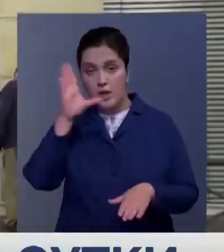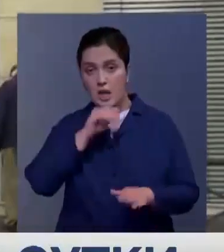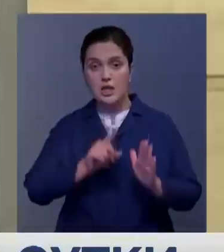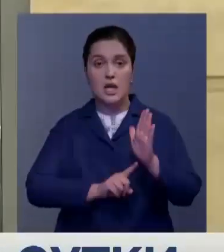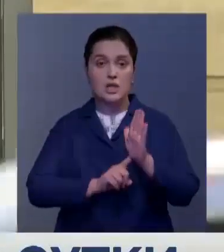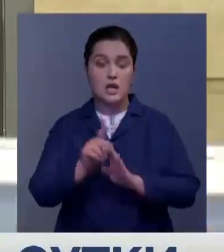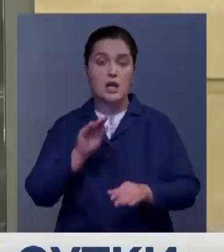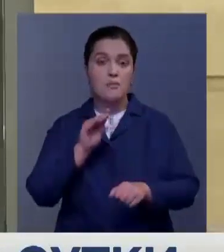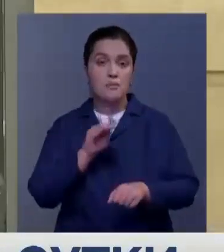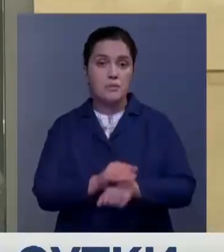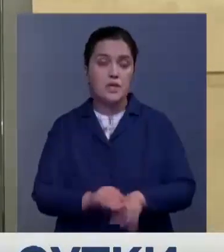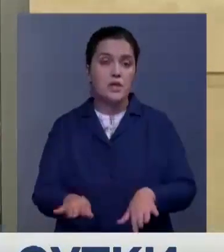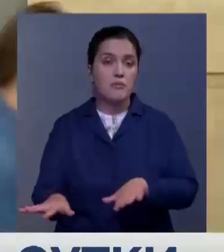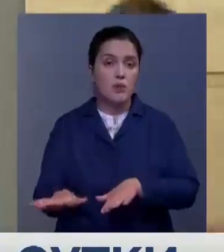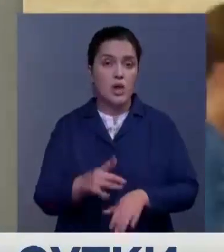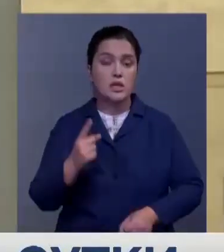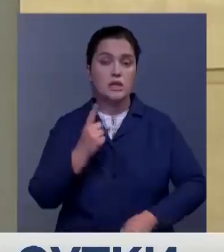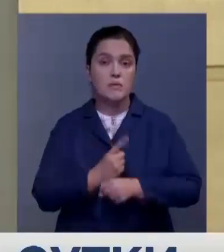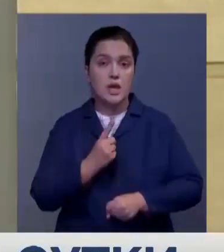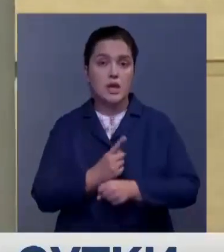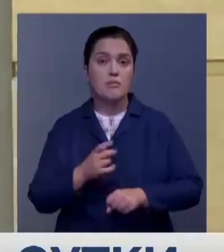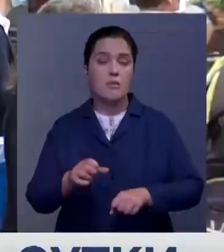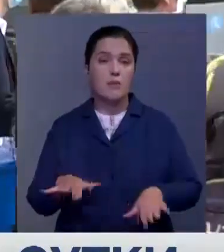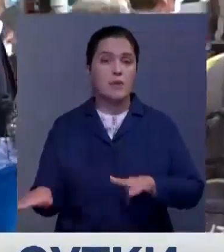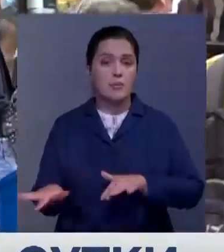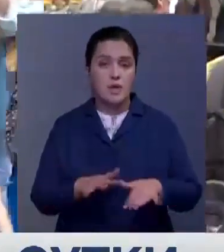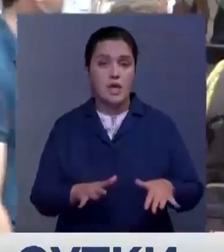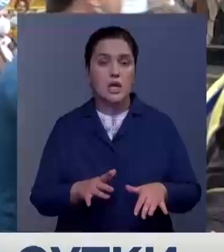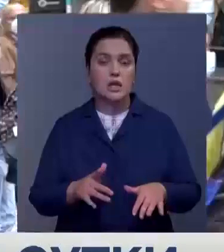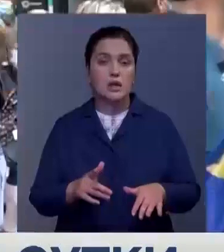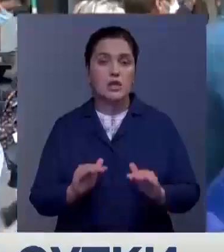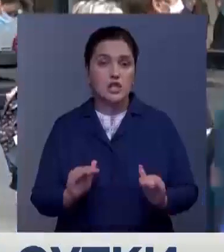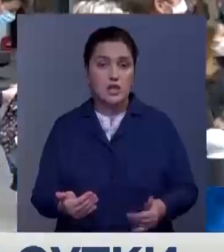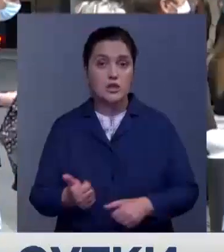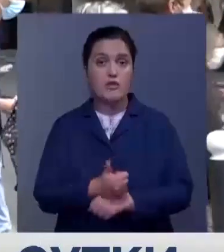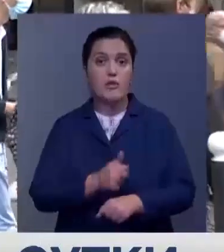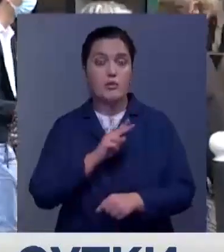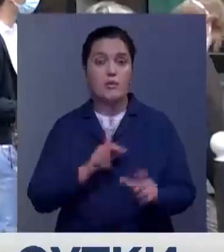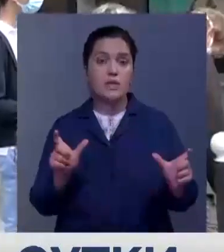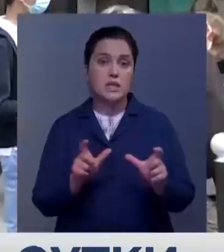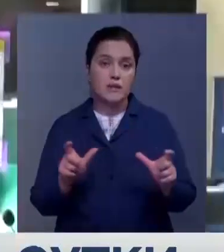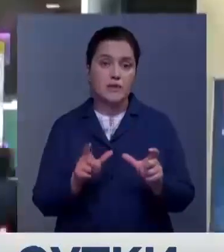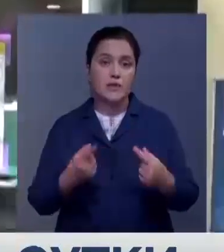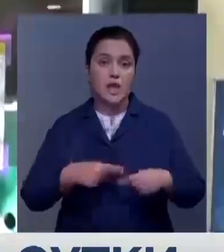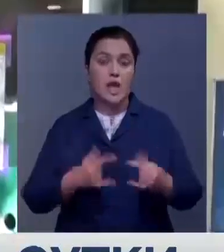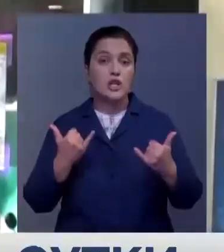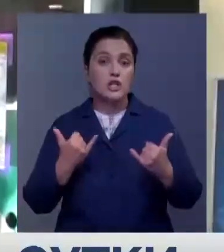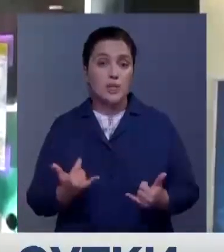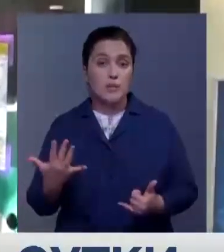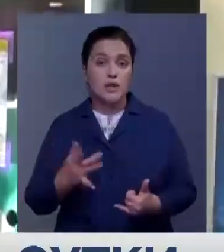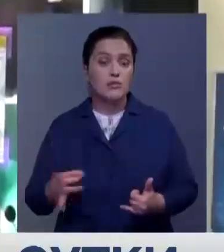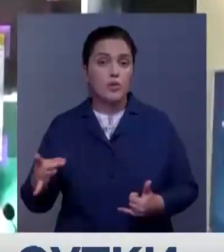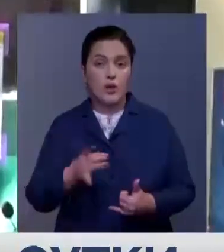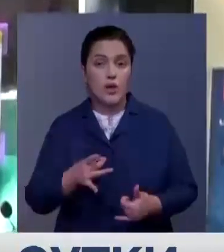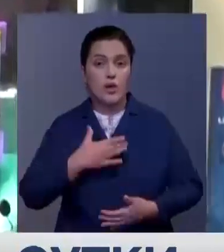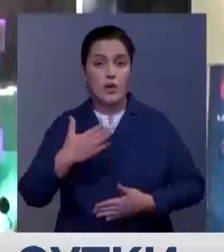смогли приступить к введению дополнительных мер, вроде запрета на массовые мероприятия и ограничения часов работы магазинов и заведений. Сейчас в